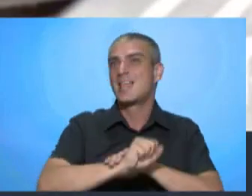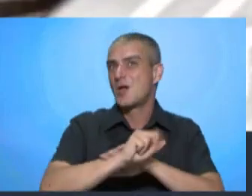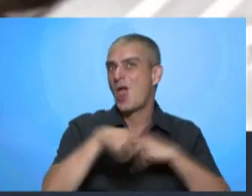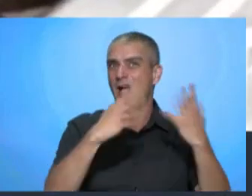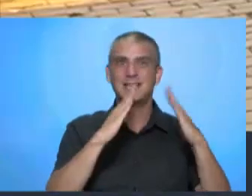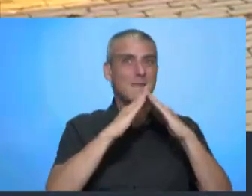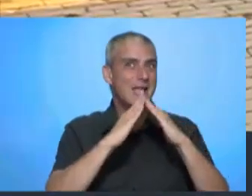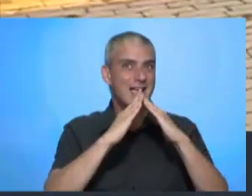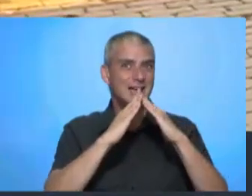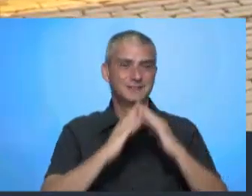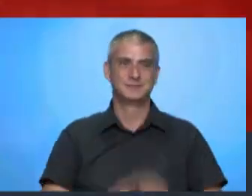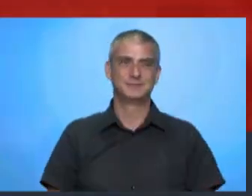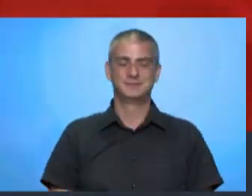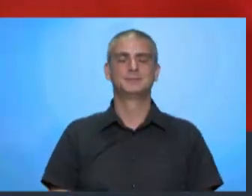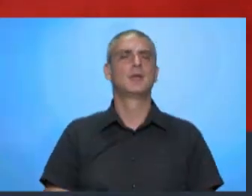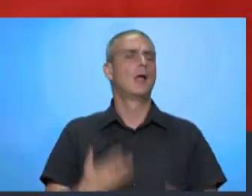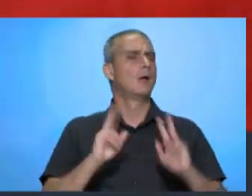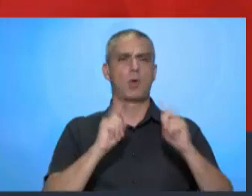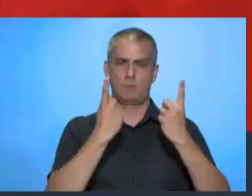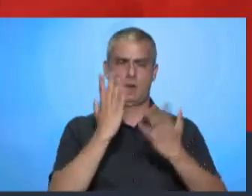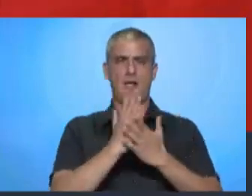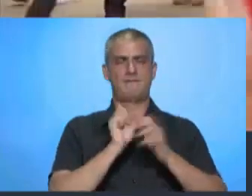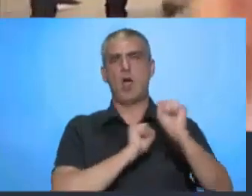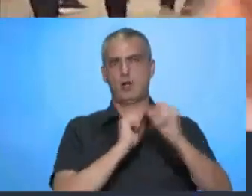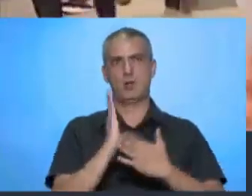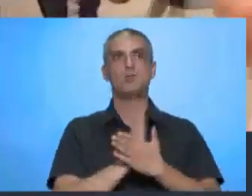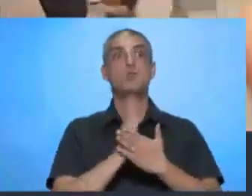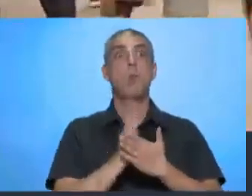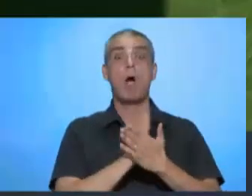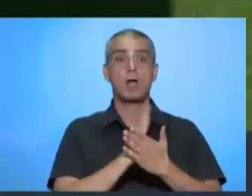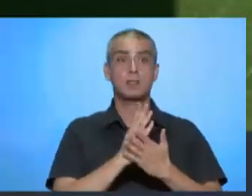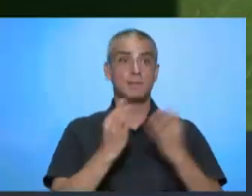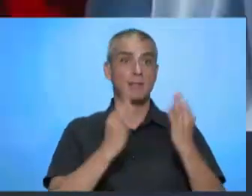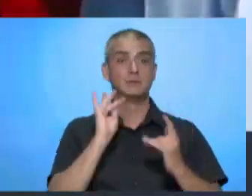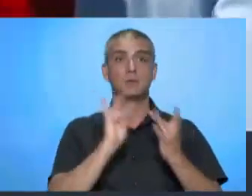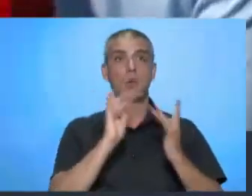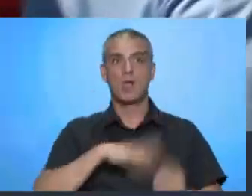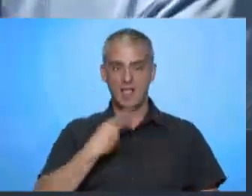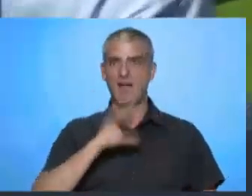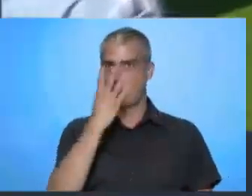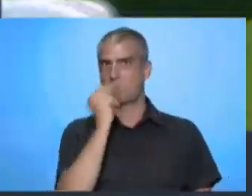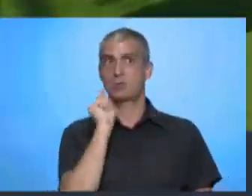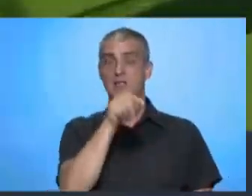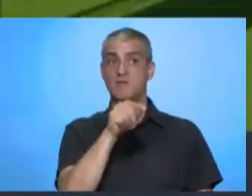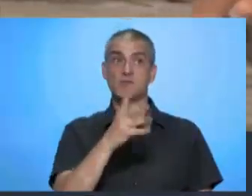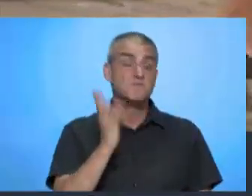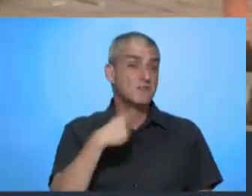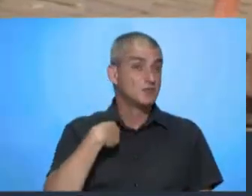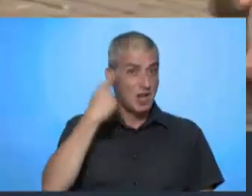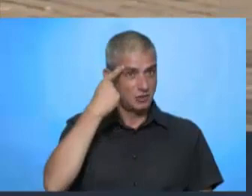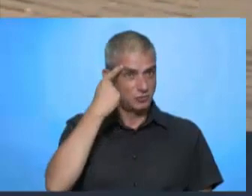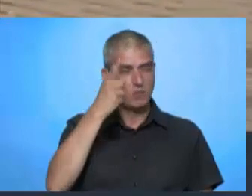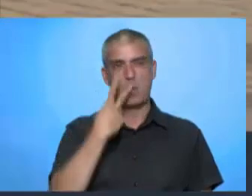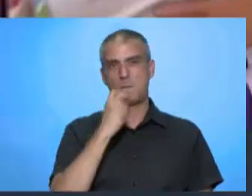coming home. בכל מקרה, האוהדים כבר מוכנים למשחק נגד קרואטיה, ואפילו פוטין יגיע. אם אפשר לנחש, הוא דווקא